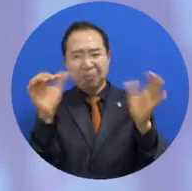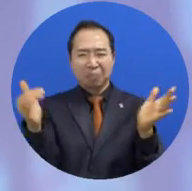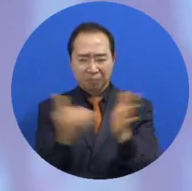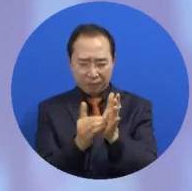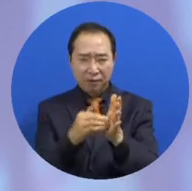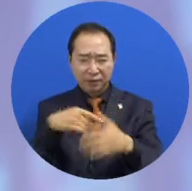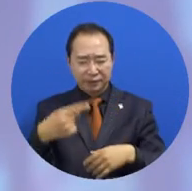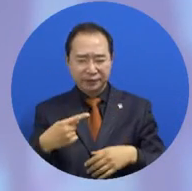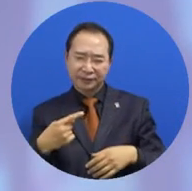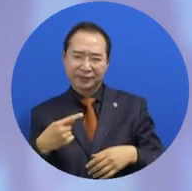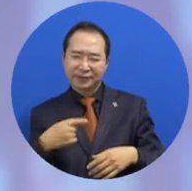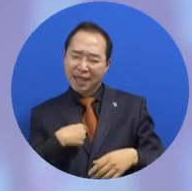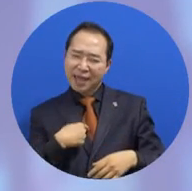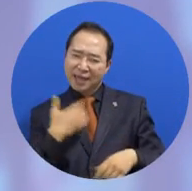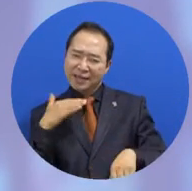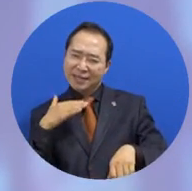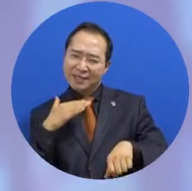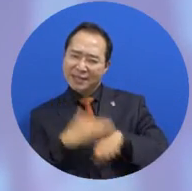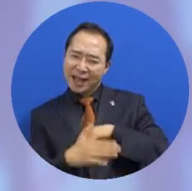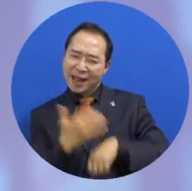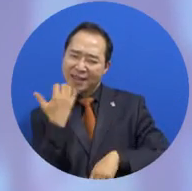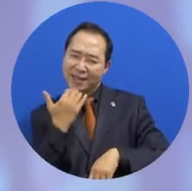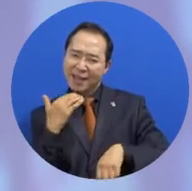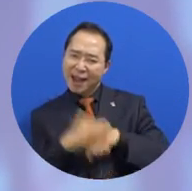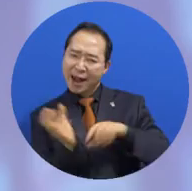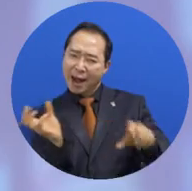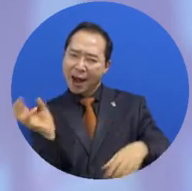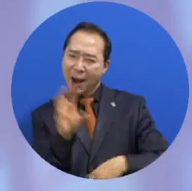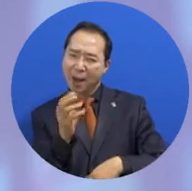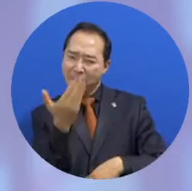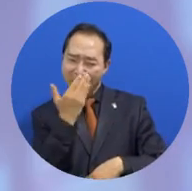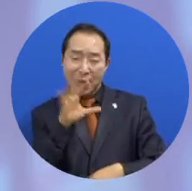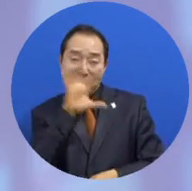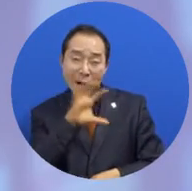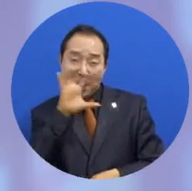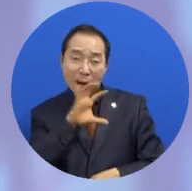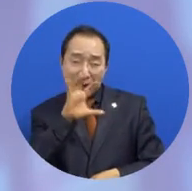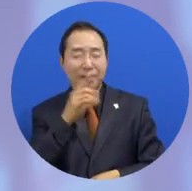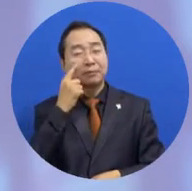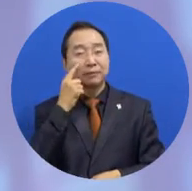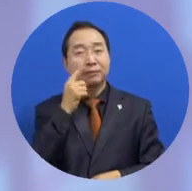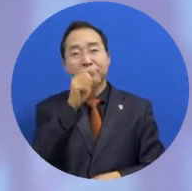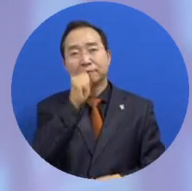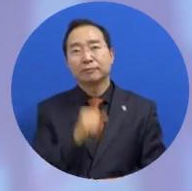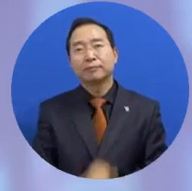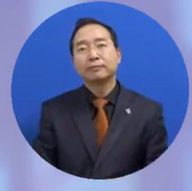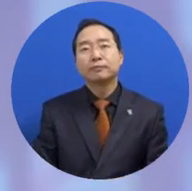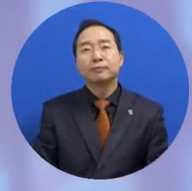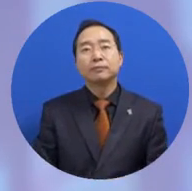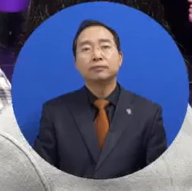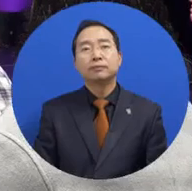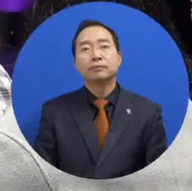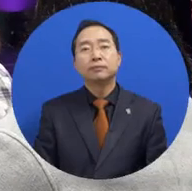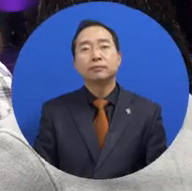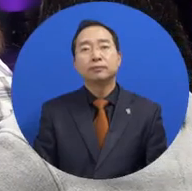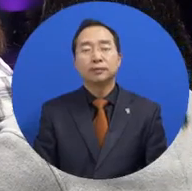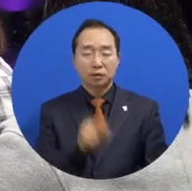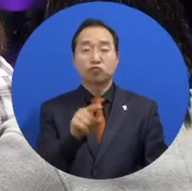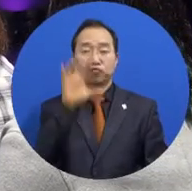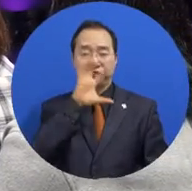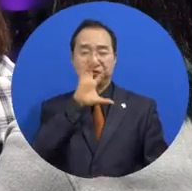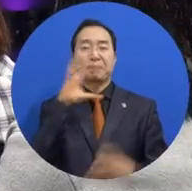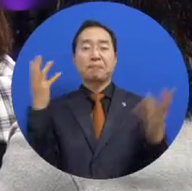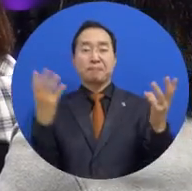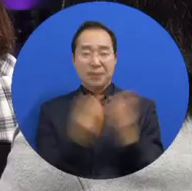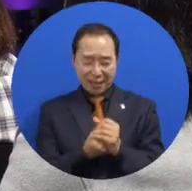다음에 이제 좀 나의 개성 있는 언어를 이렇게 만들어내는 걸 훈련을 한번 해보는 거예요.